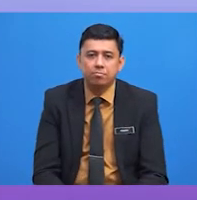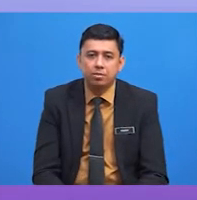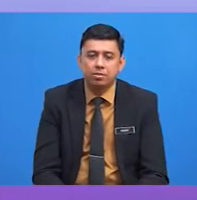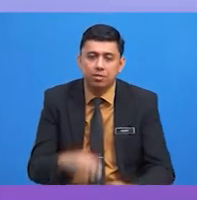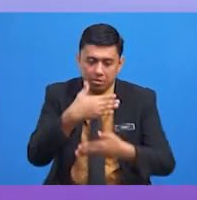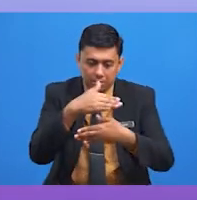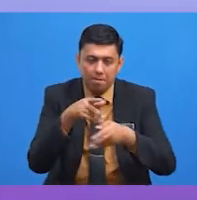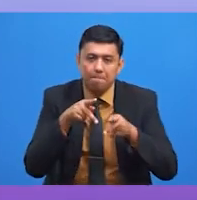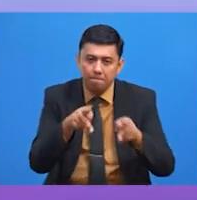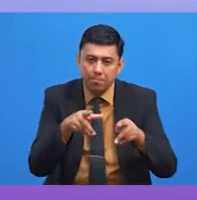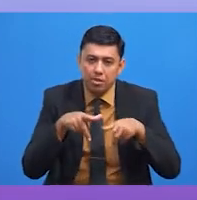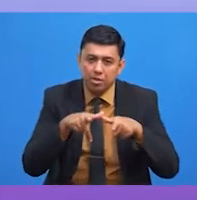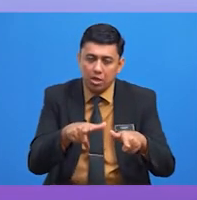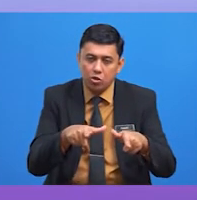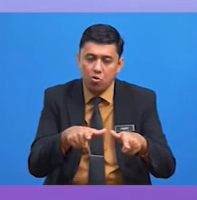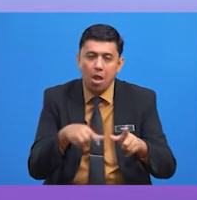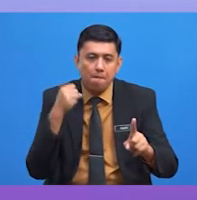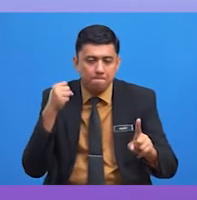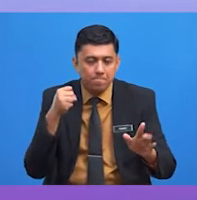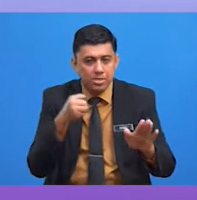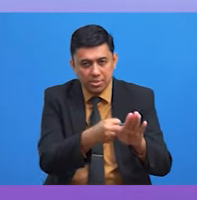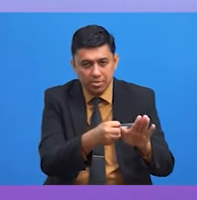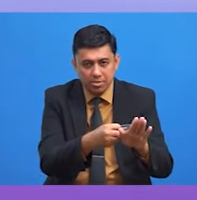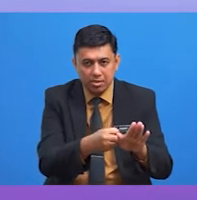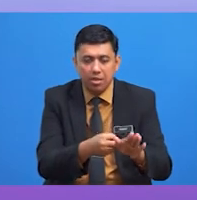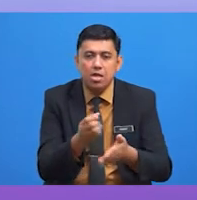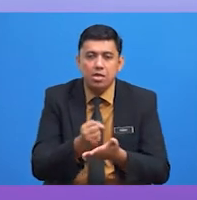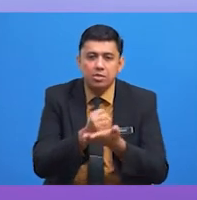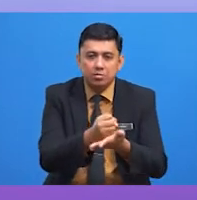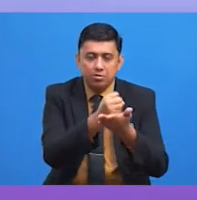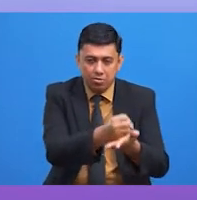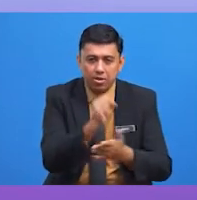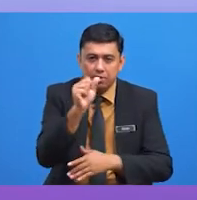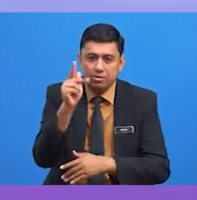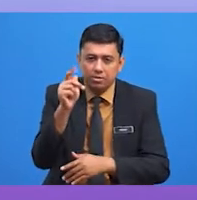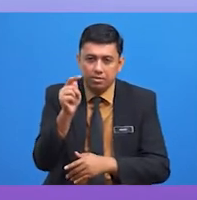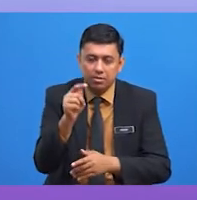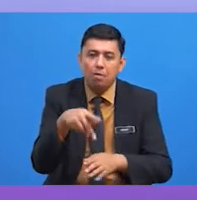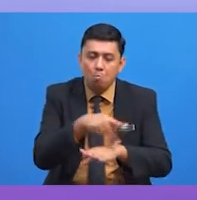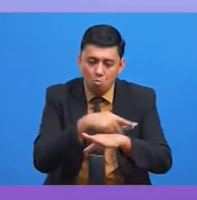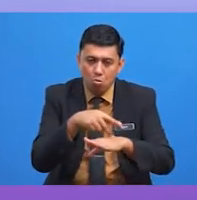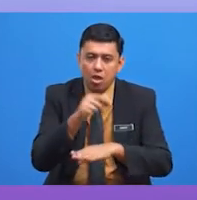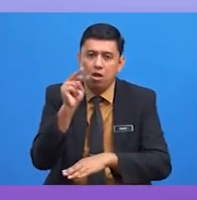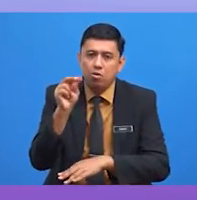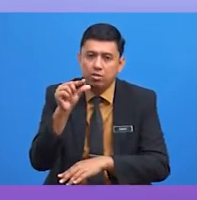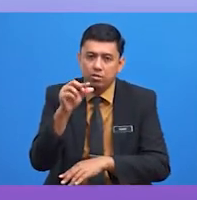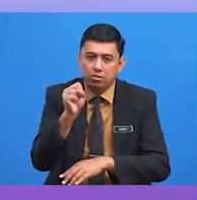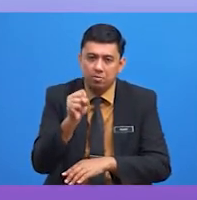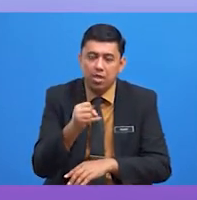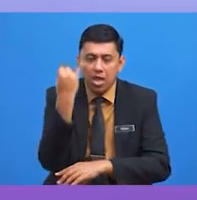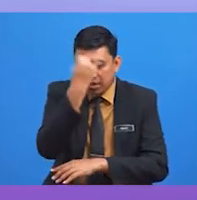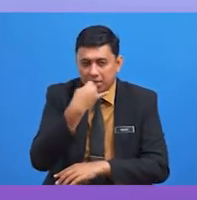Tingkap papan kayu bersegi, sampan sakat di Pulau Angsa, indah